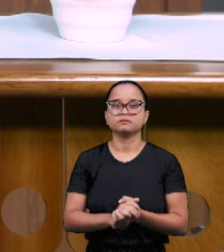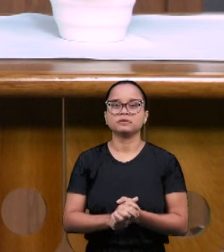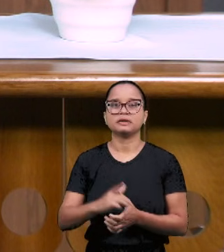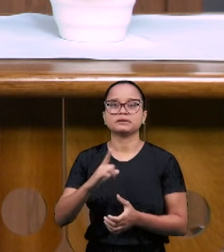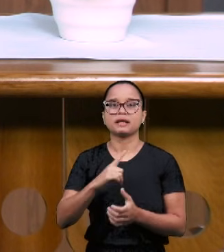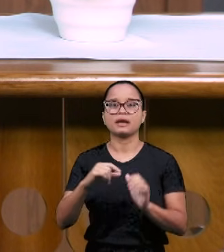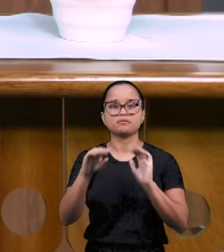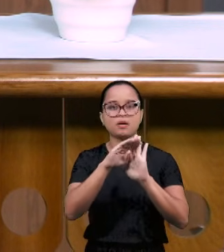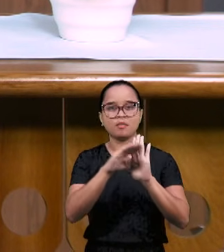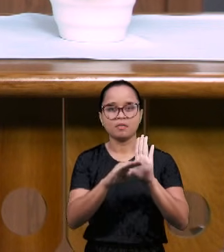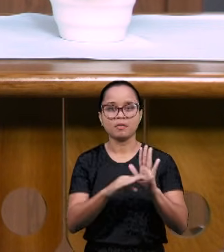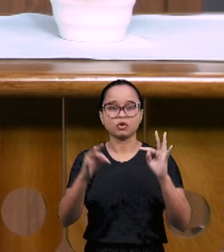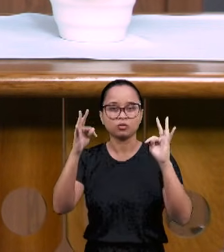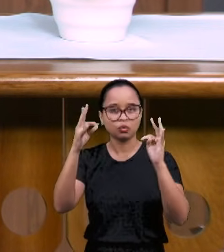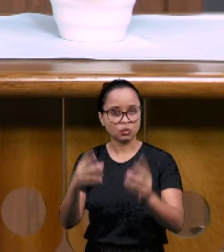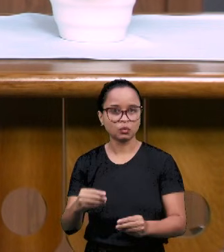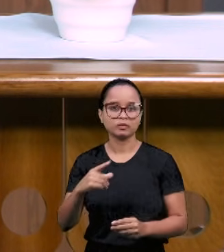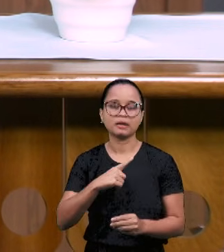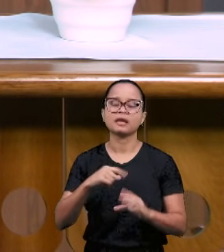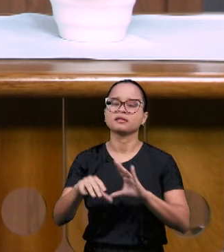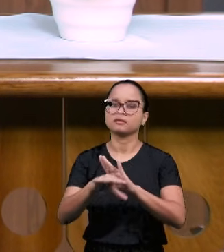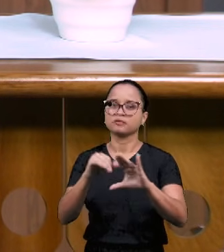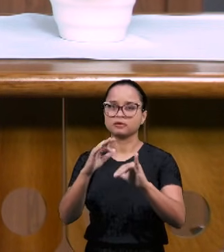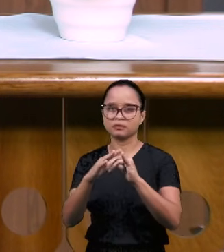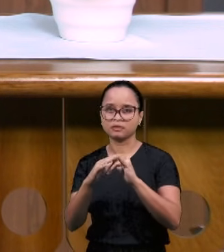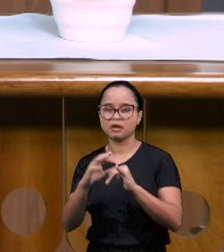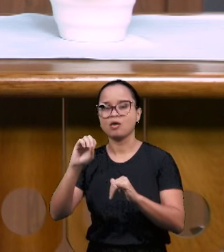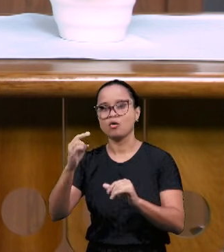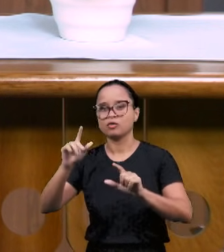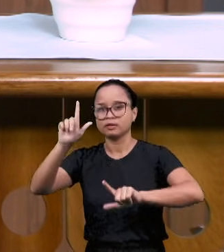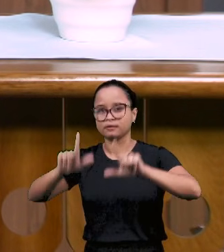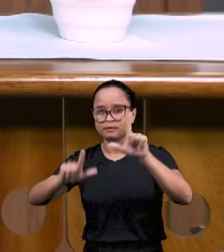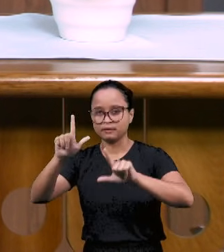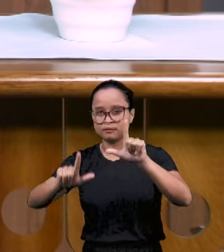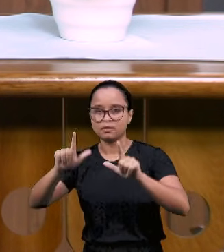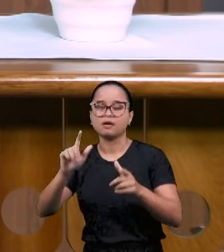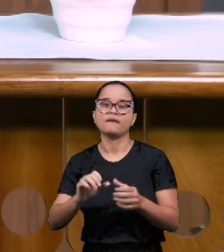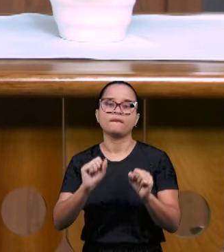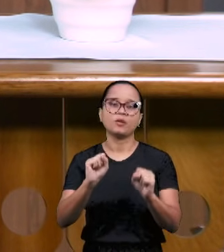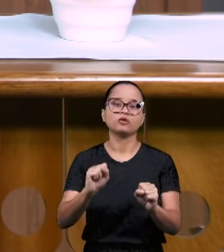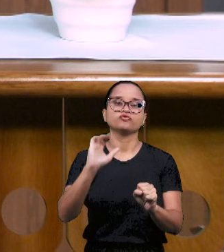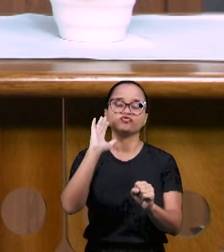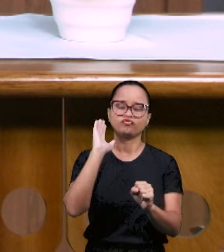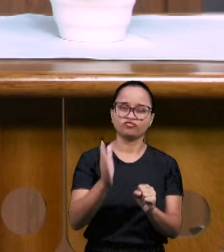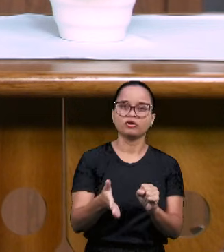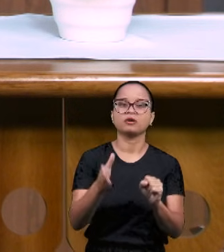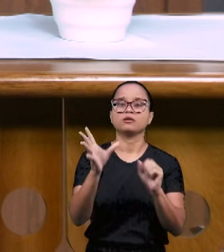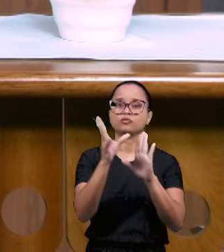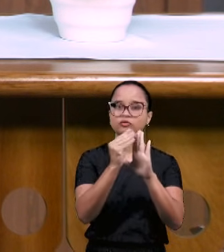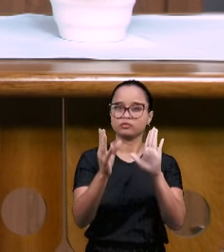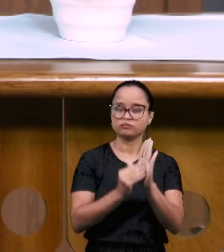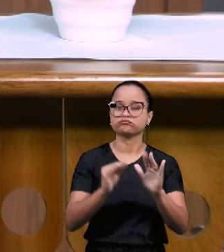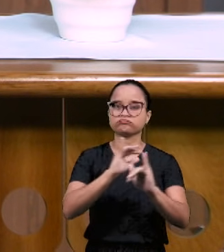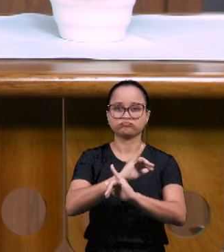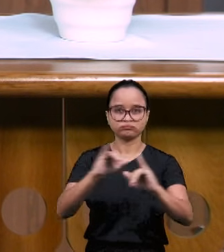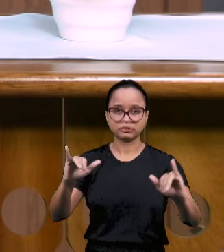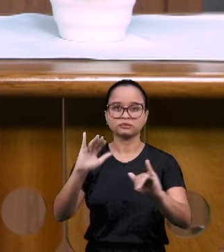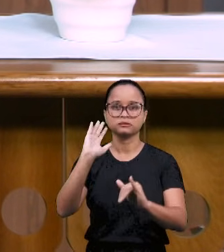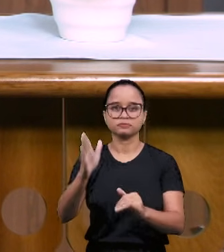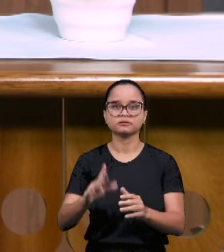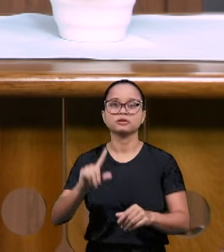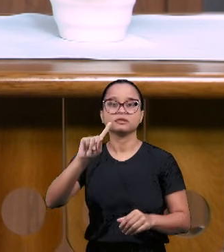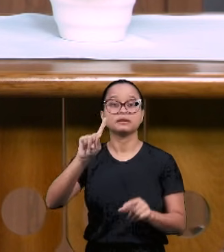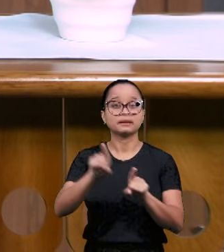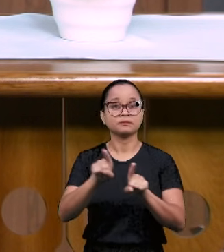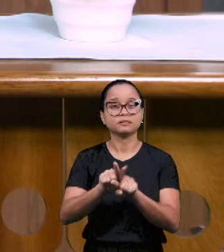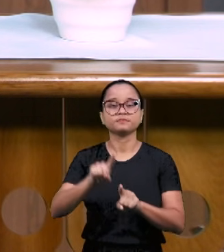à toute la programmation, que ce soit le canal YouTube, les émissions de télé par lesquelles nous transmettons notre contenu.